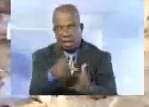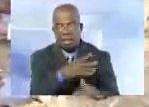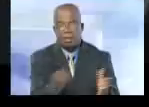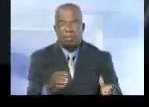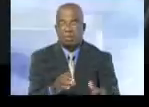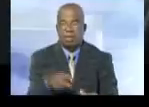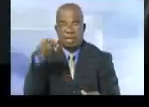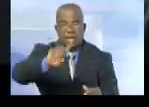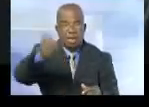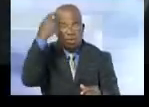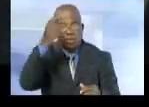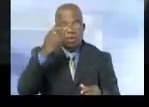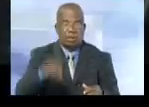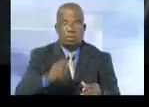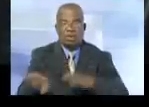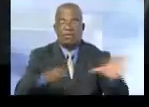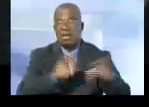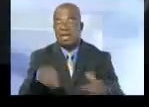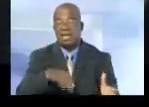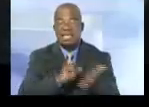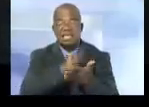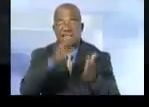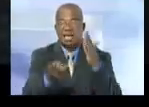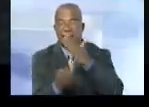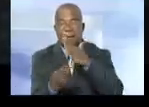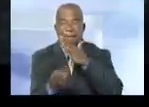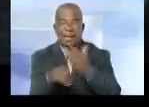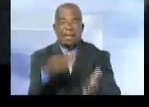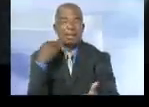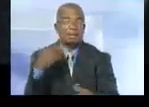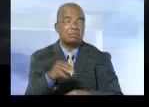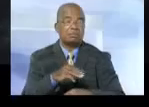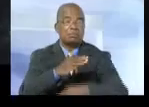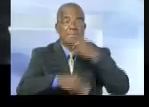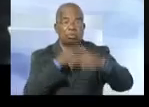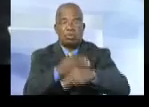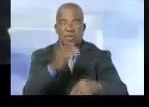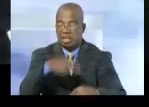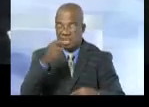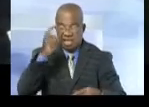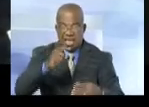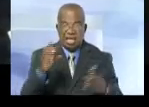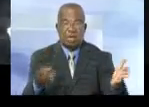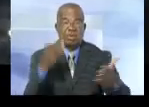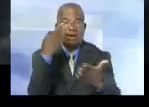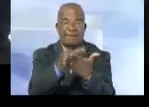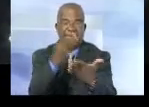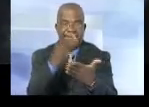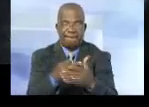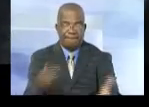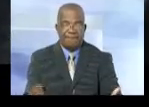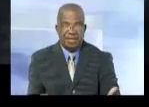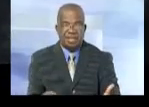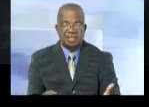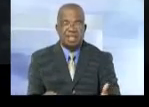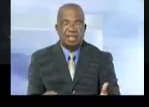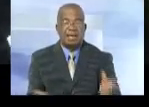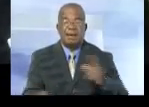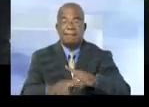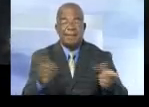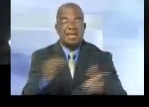l'État, un financement de la Banque mondiale qui va permettre de construire une nouvelle ligne. Les fouilles même ont commencé. Lorsque nous allons terminer dans ces zones-là, nous ne pourrons